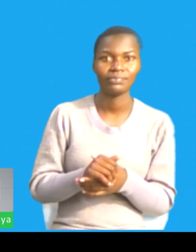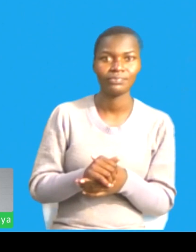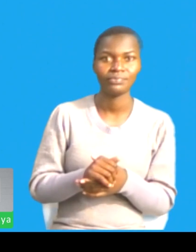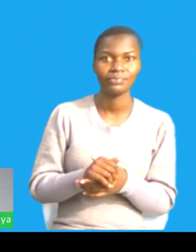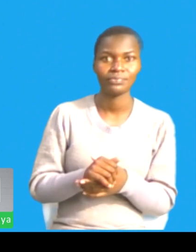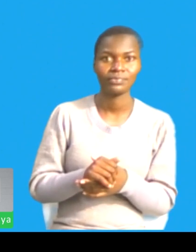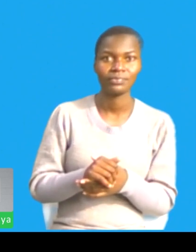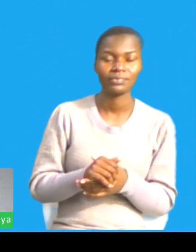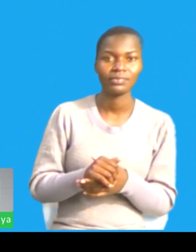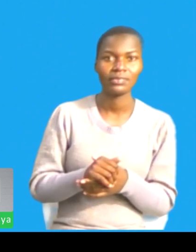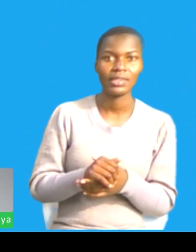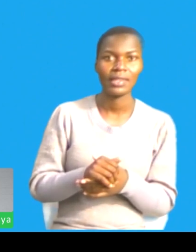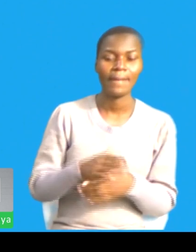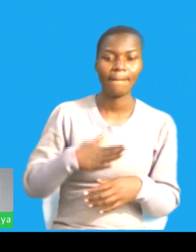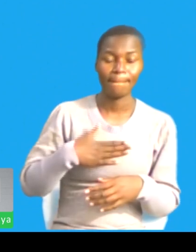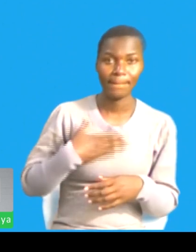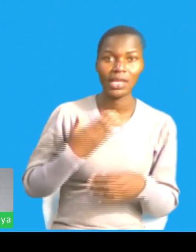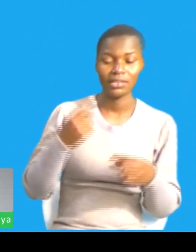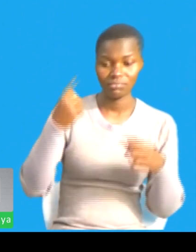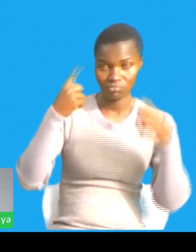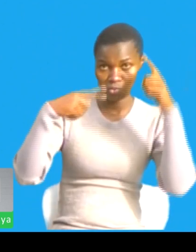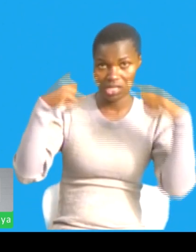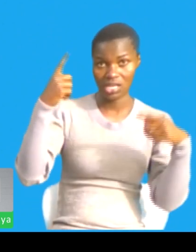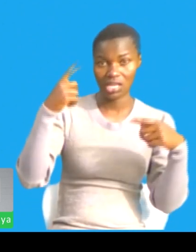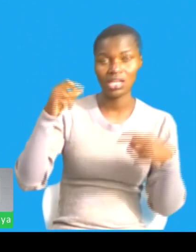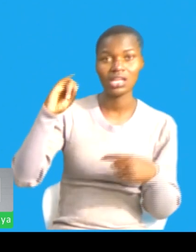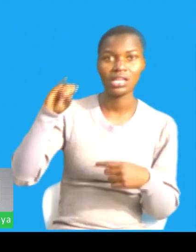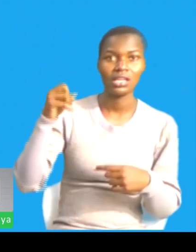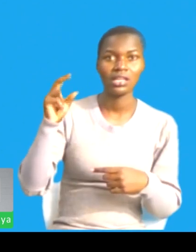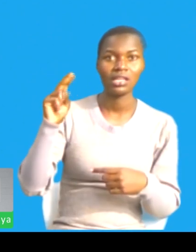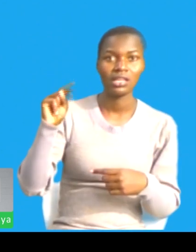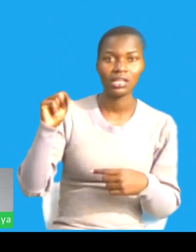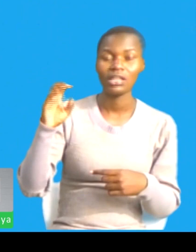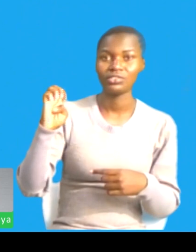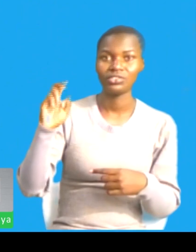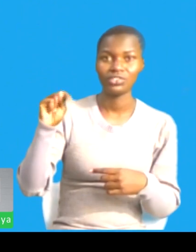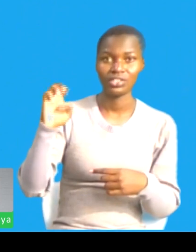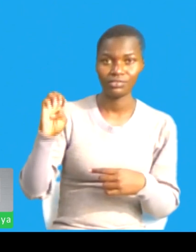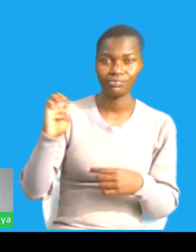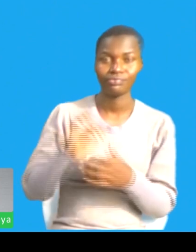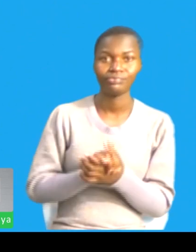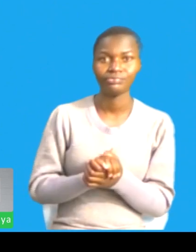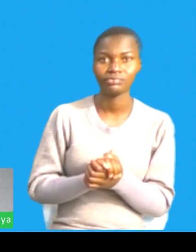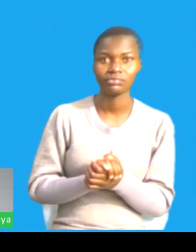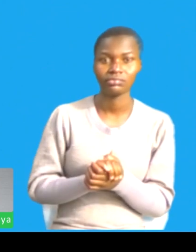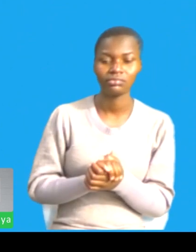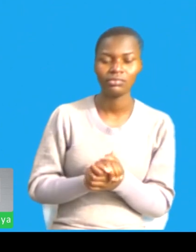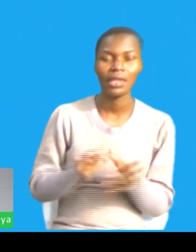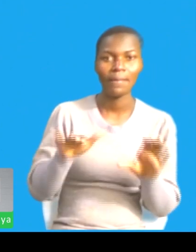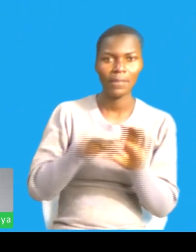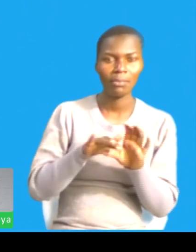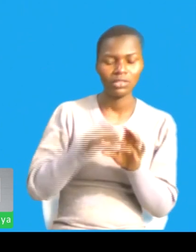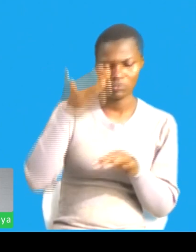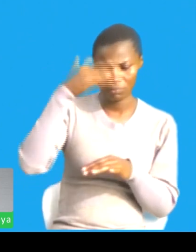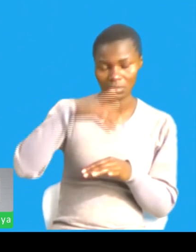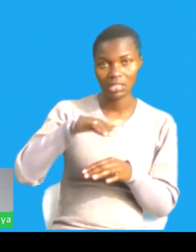Jane Kagira. Yes. Kagiri is because of these members of parliament. Are in parliament, Jonah. Wako